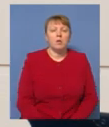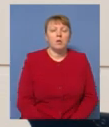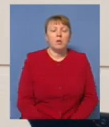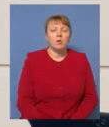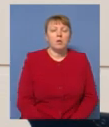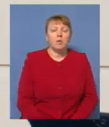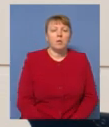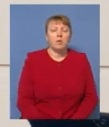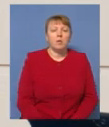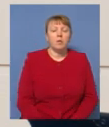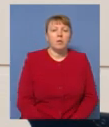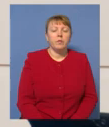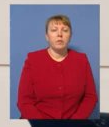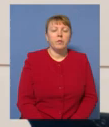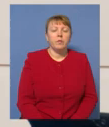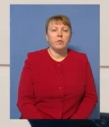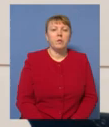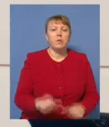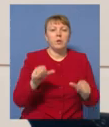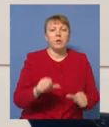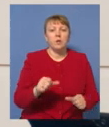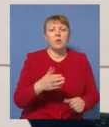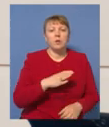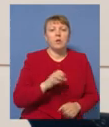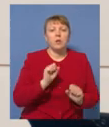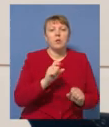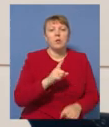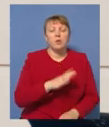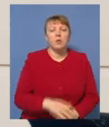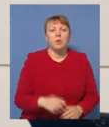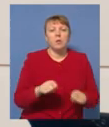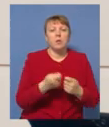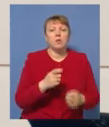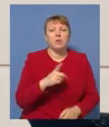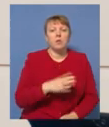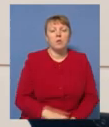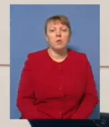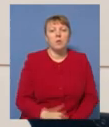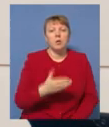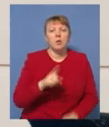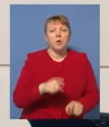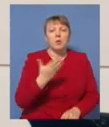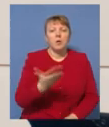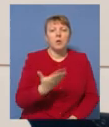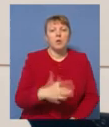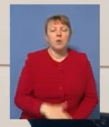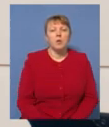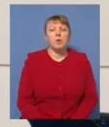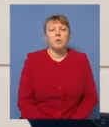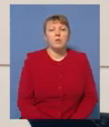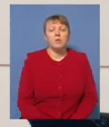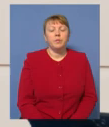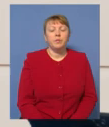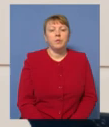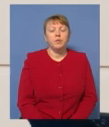Но по именно защите бизнеса у нас, то, что нарушается бизнес, у нас обращение почему-то редко поступает.